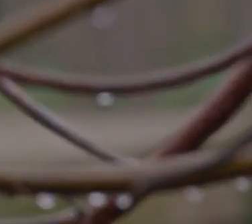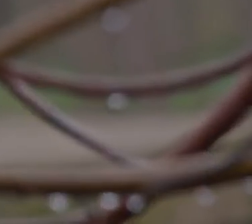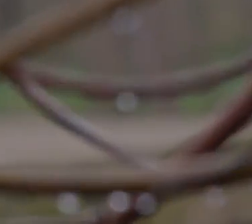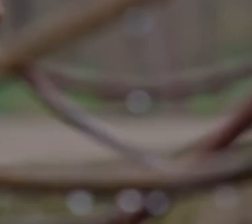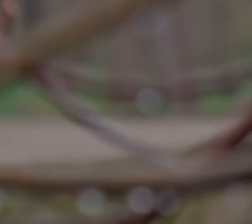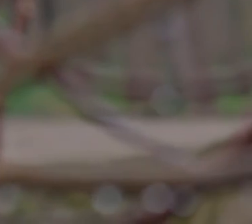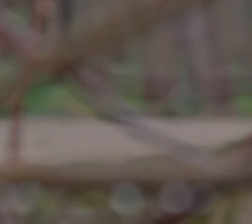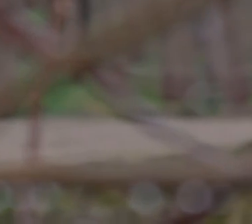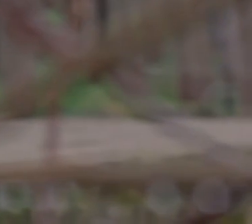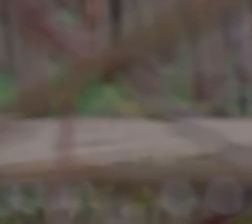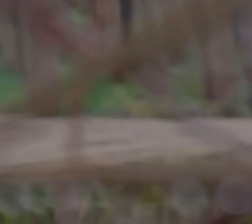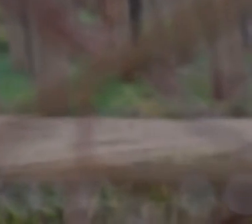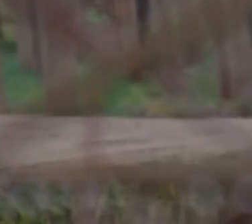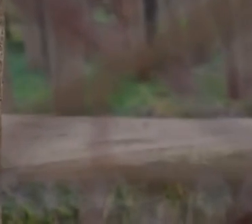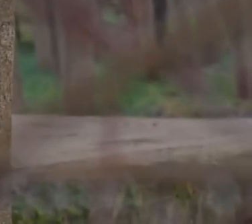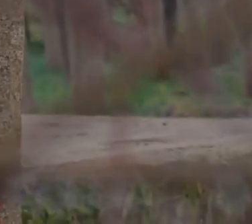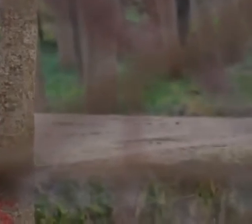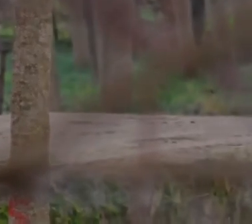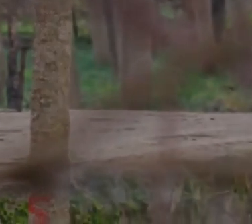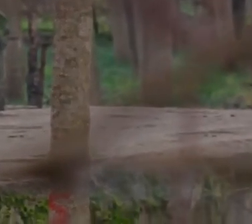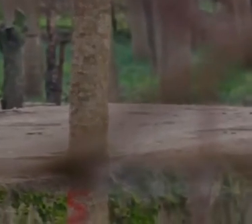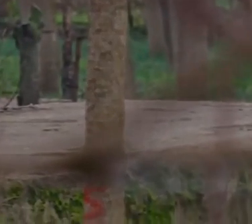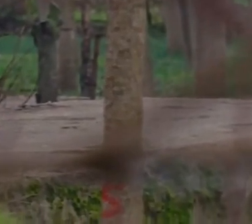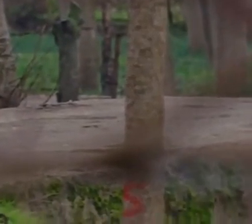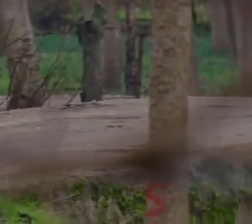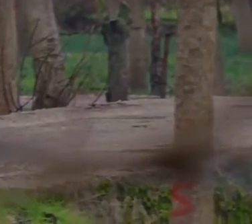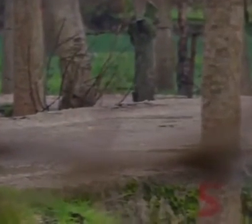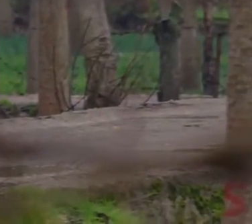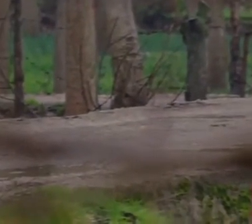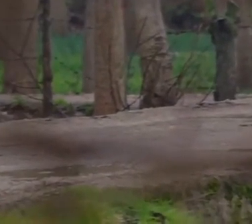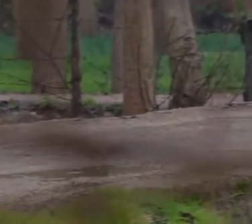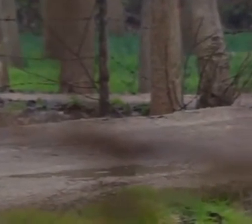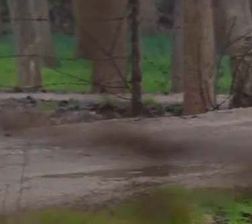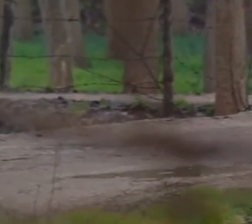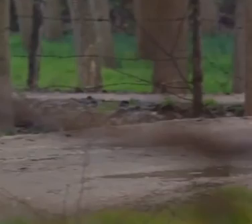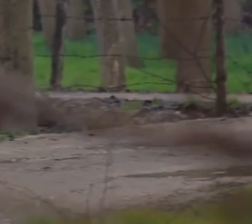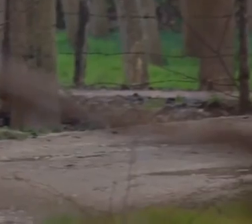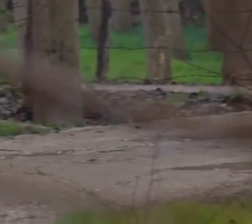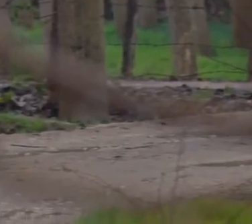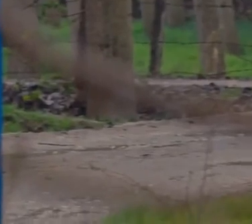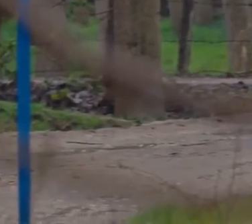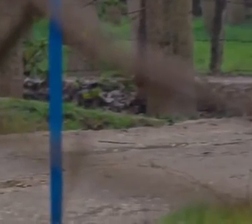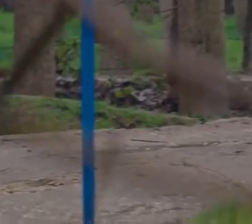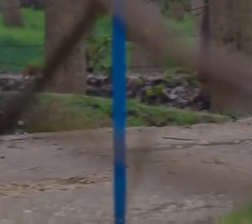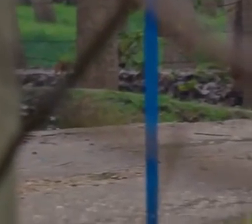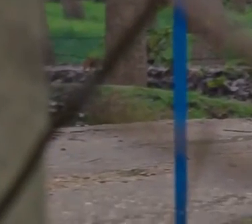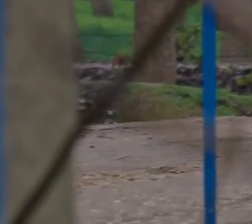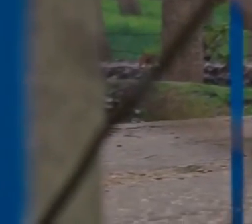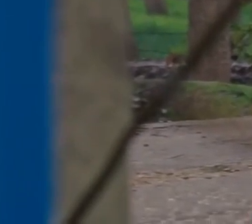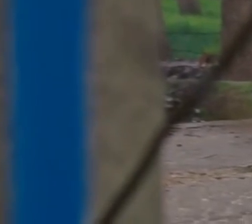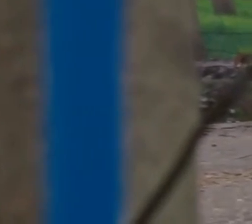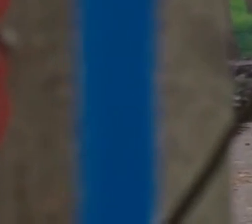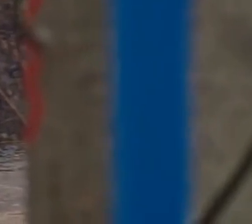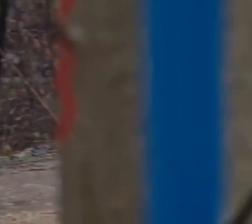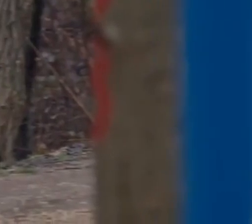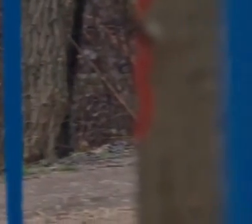Yağmur damlacıkları sarkan dalların ardından köprü. Tuğba üstünde haki bir mont, altında haki pantolonu, boynuna gri bir atkı